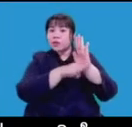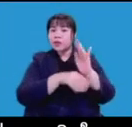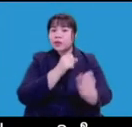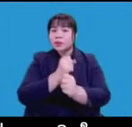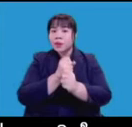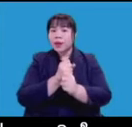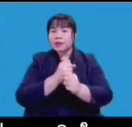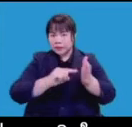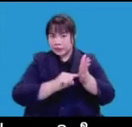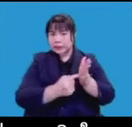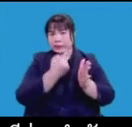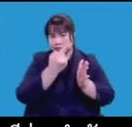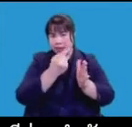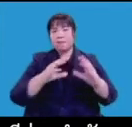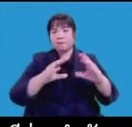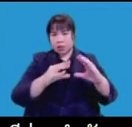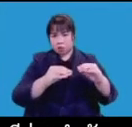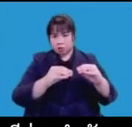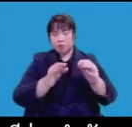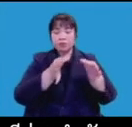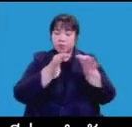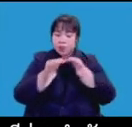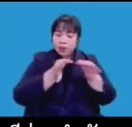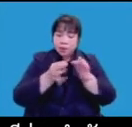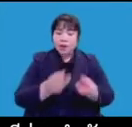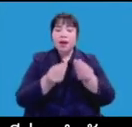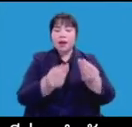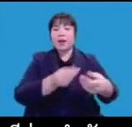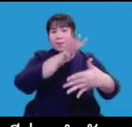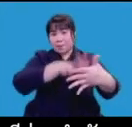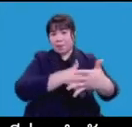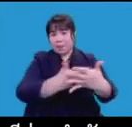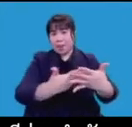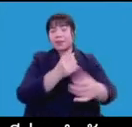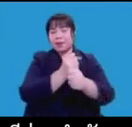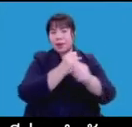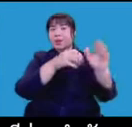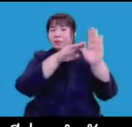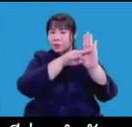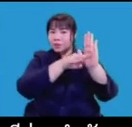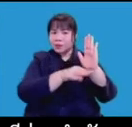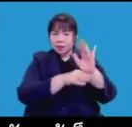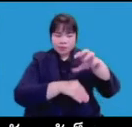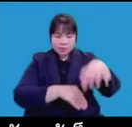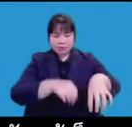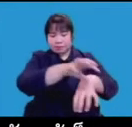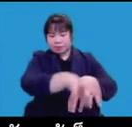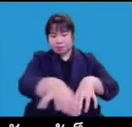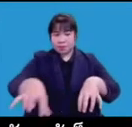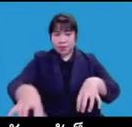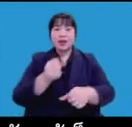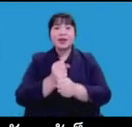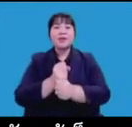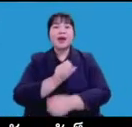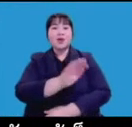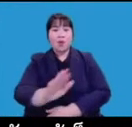งานเริ่มต้นเลยเนี่ยต้องมีการประชุมชี้แจงมอบแนวทางการปฏิบัติให้ทุกหน่วยงานทีมง